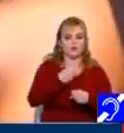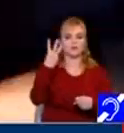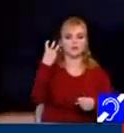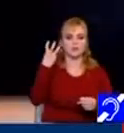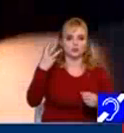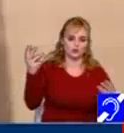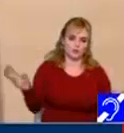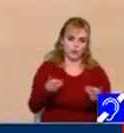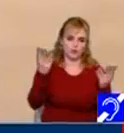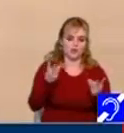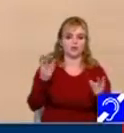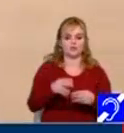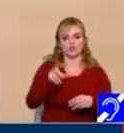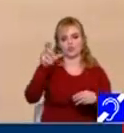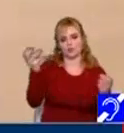de tehnică.